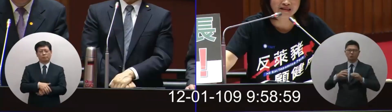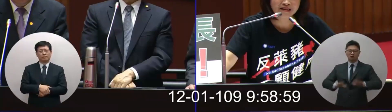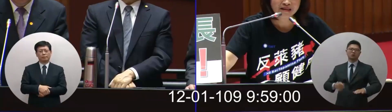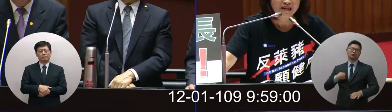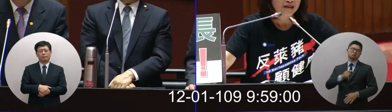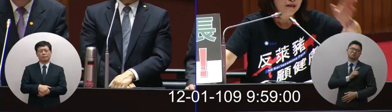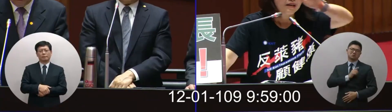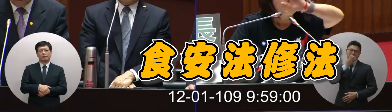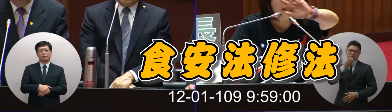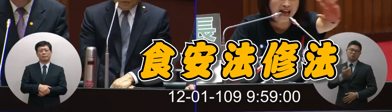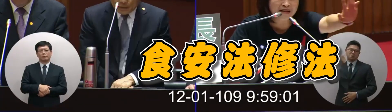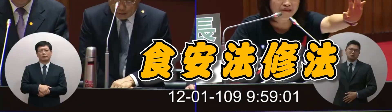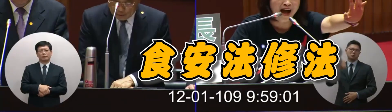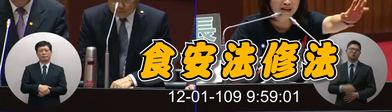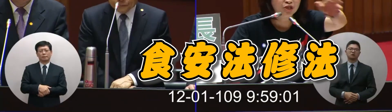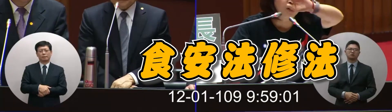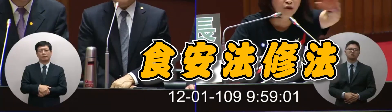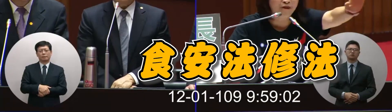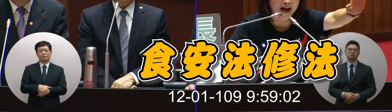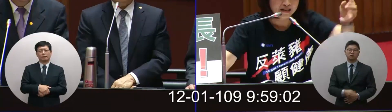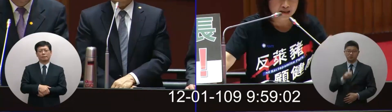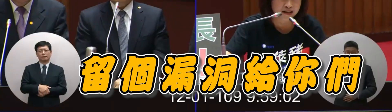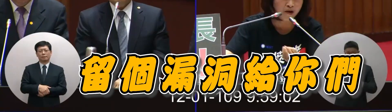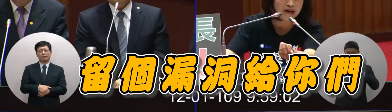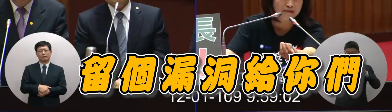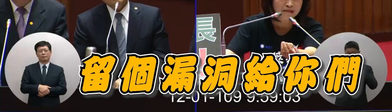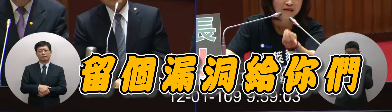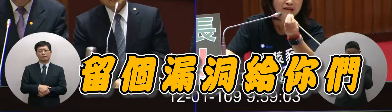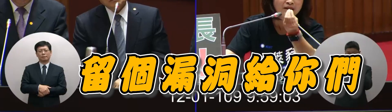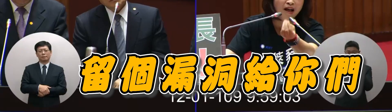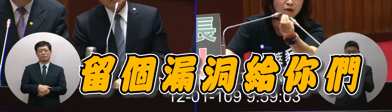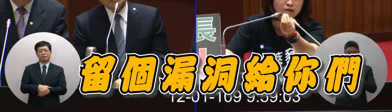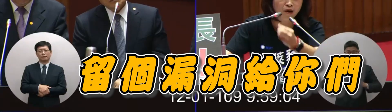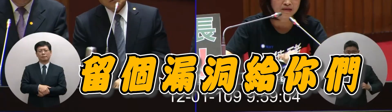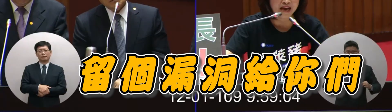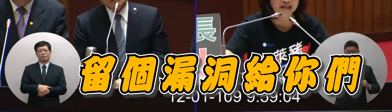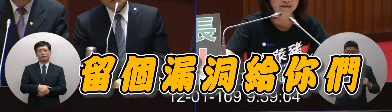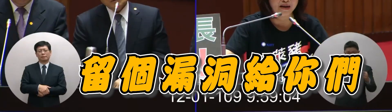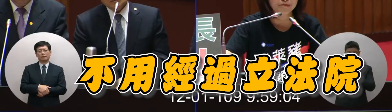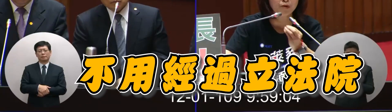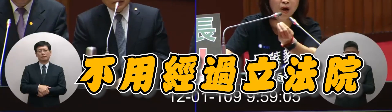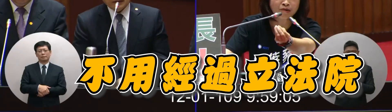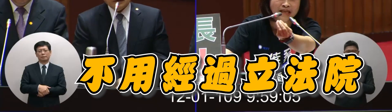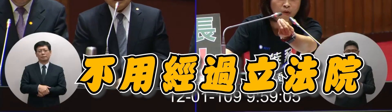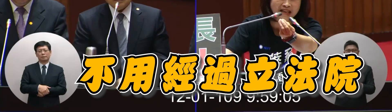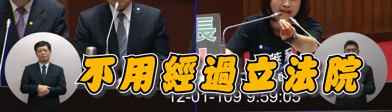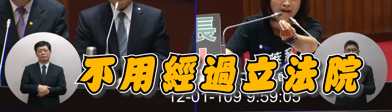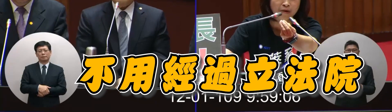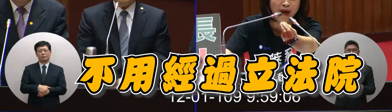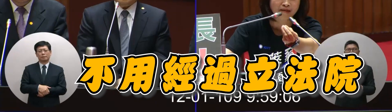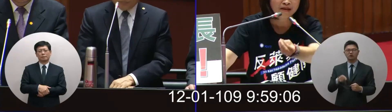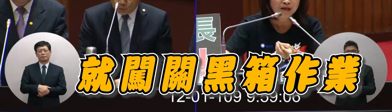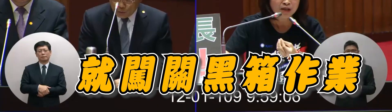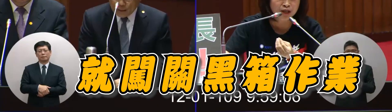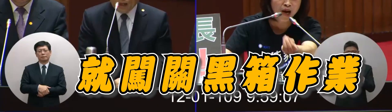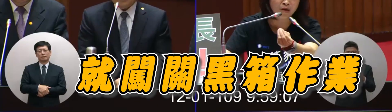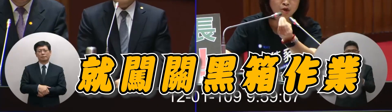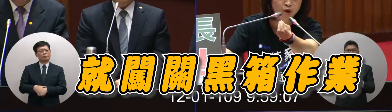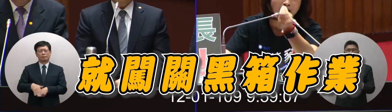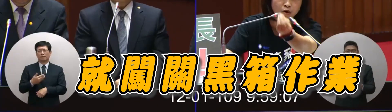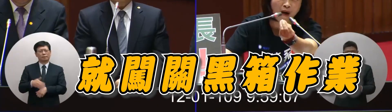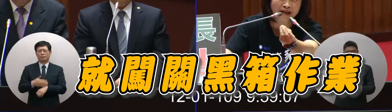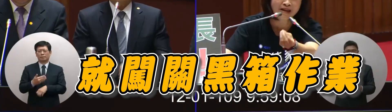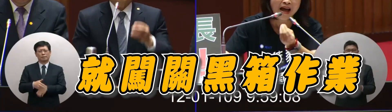大了。食安法修法留个漏洞给你们，不用经过立法院